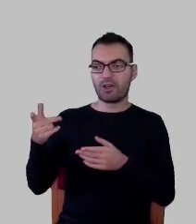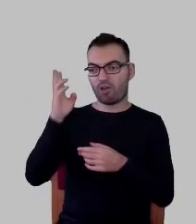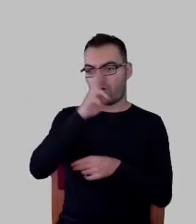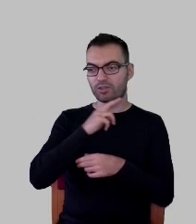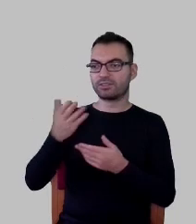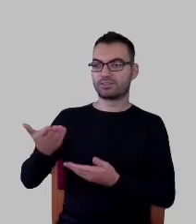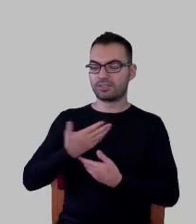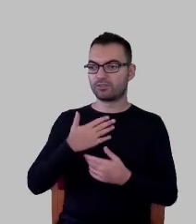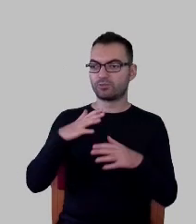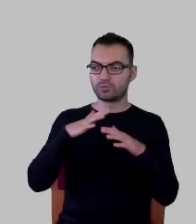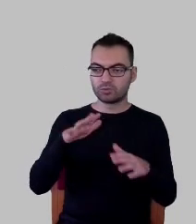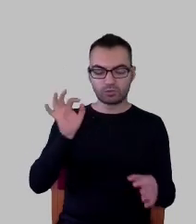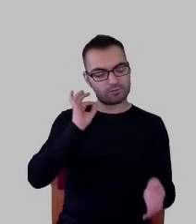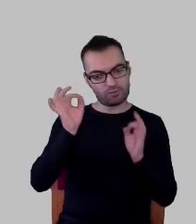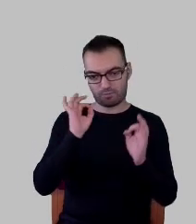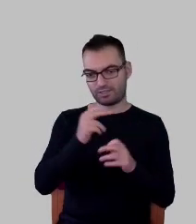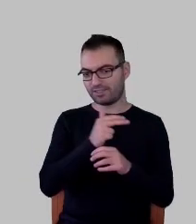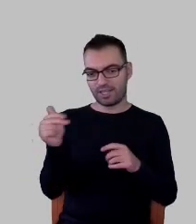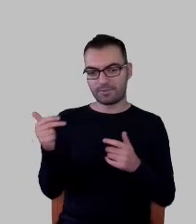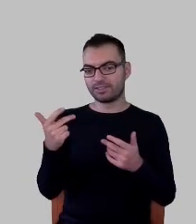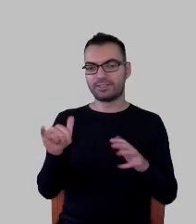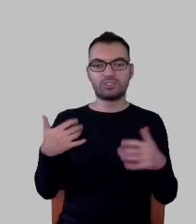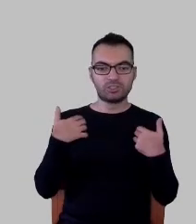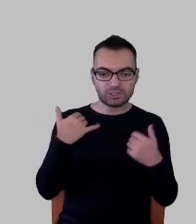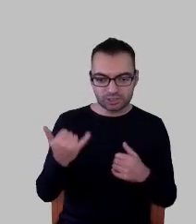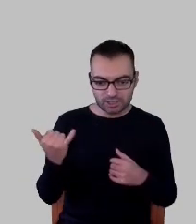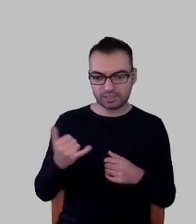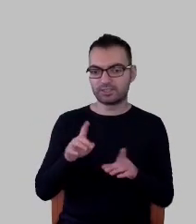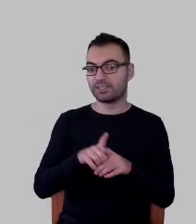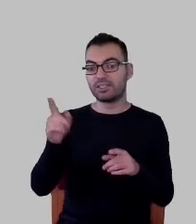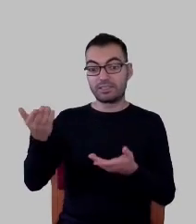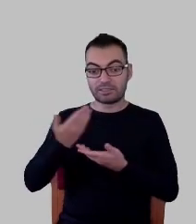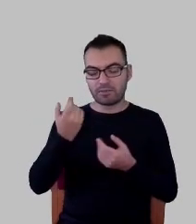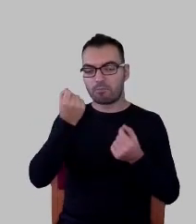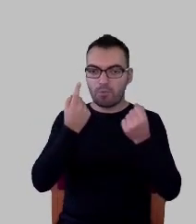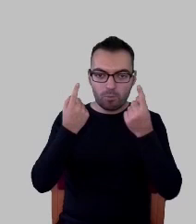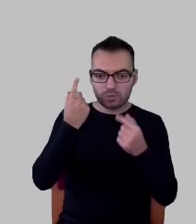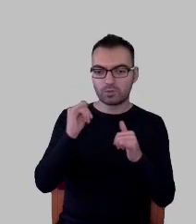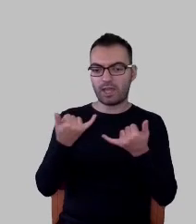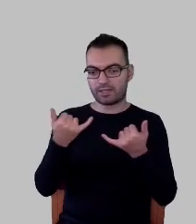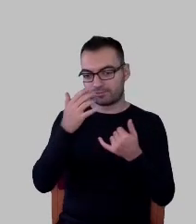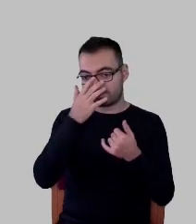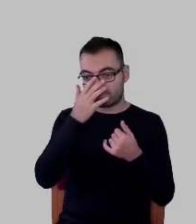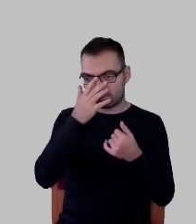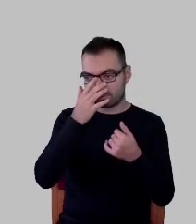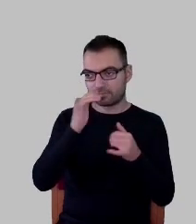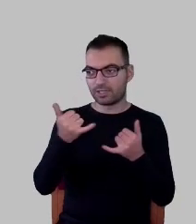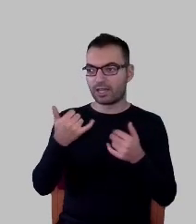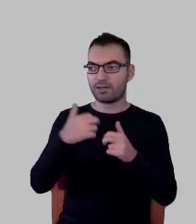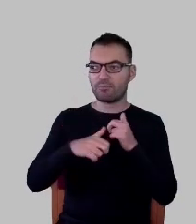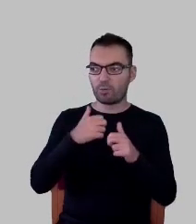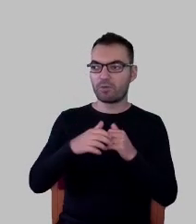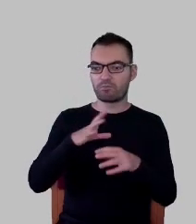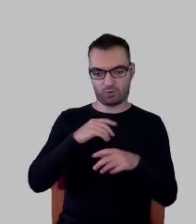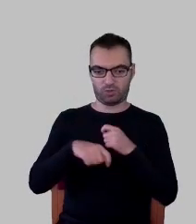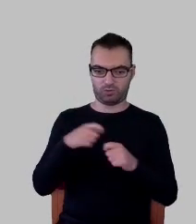ogromnej ilości informacji na temat funkcjonowania dziecka, ale też czasami pomysłu, jak z pewnymi problemami